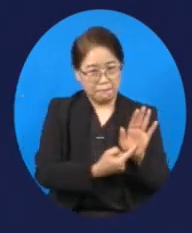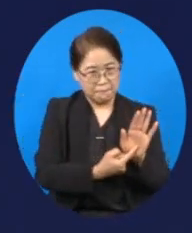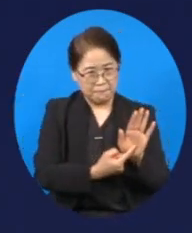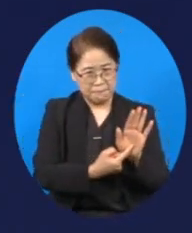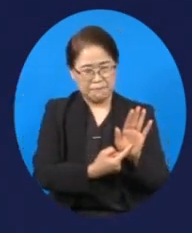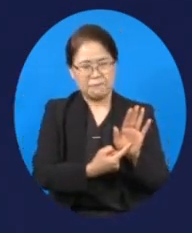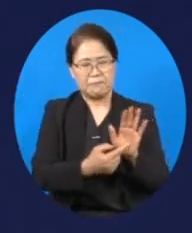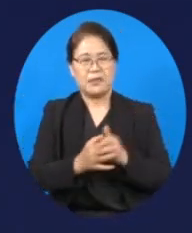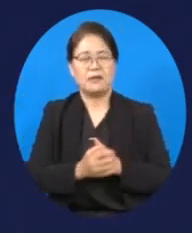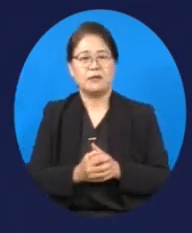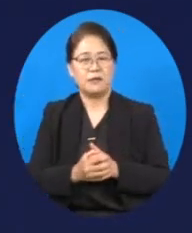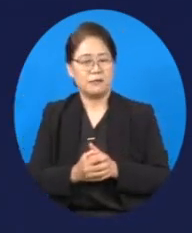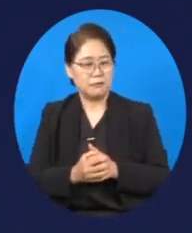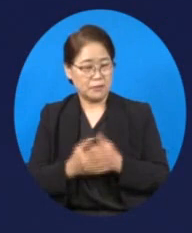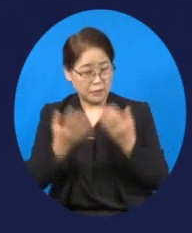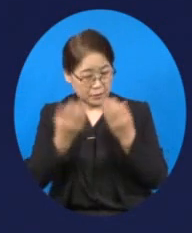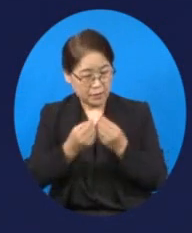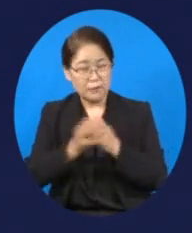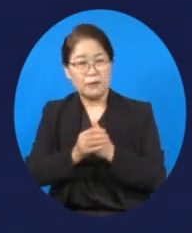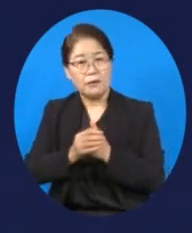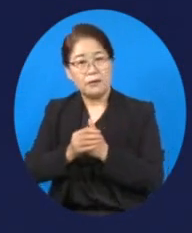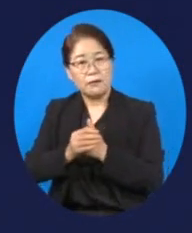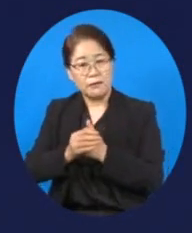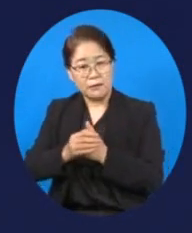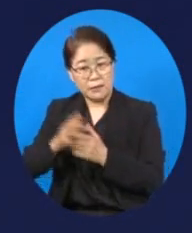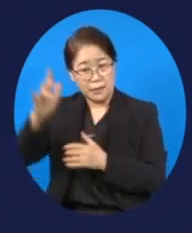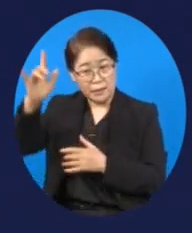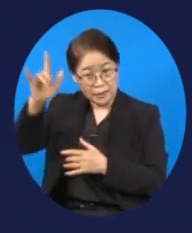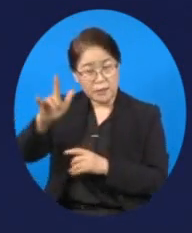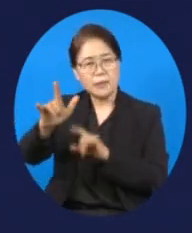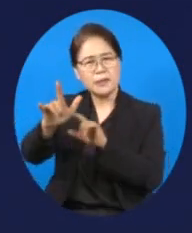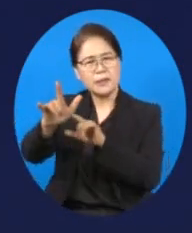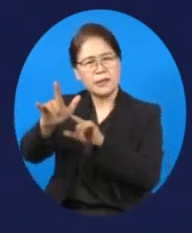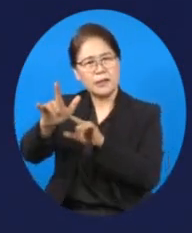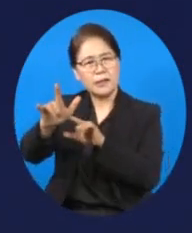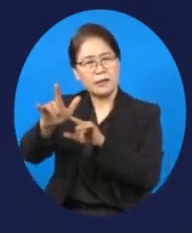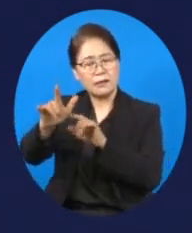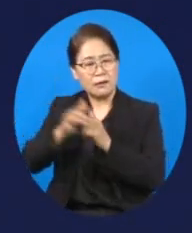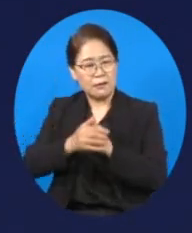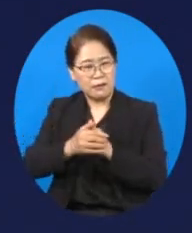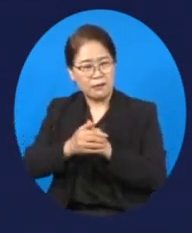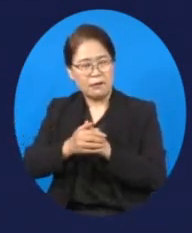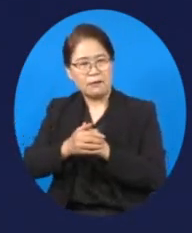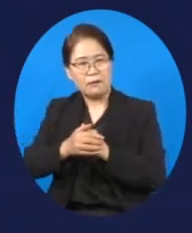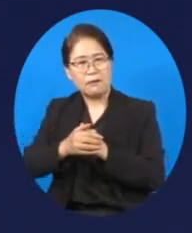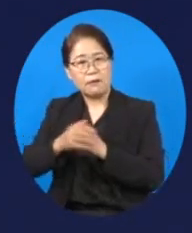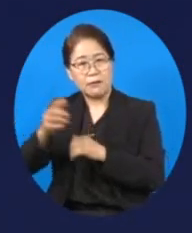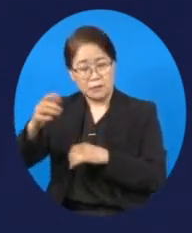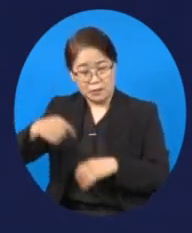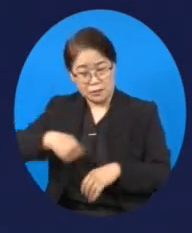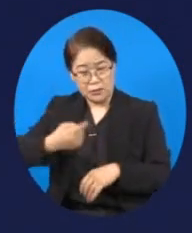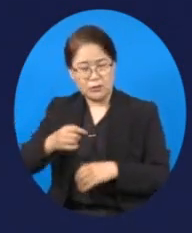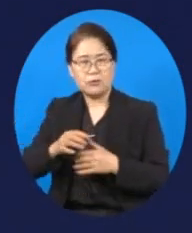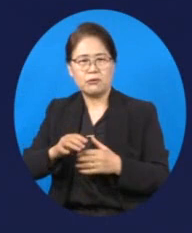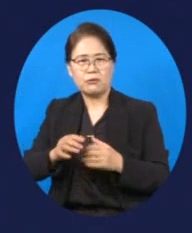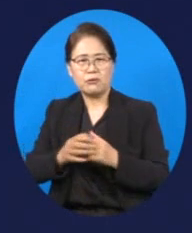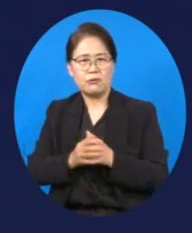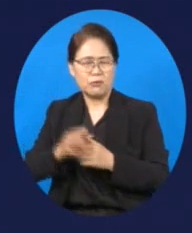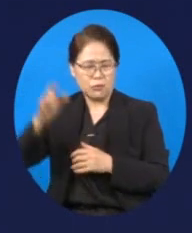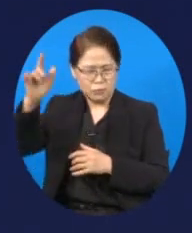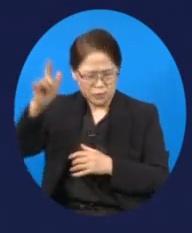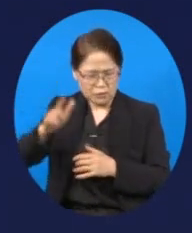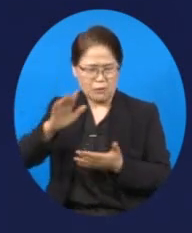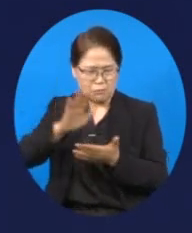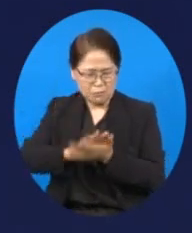우주에도 보게 되면 태양은요 발광체잖아요 그래서 핵융합을 통해서 스스로 끊임없이 많은